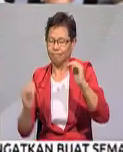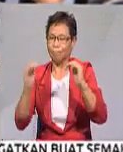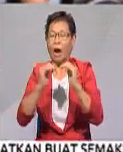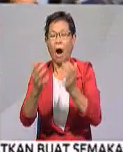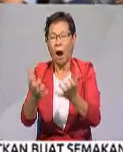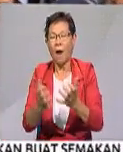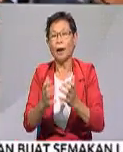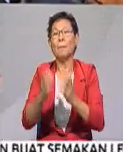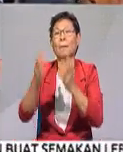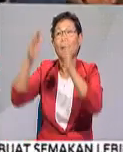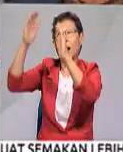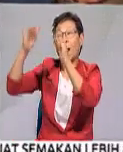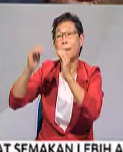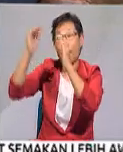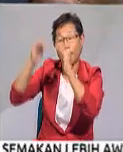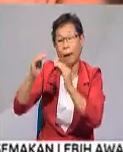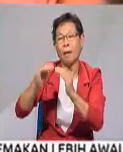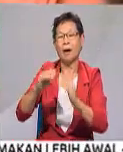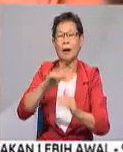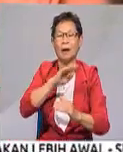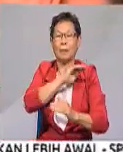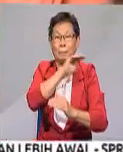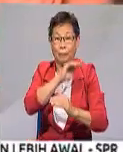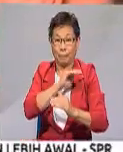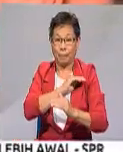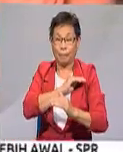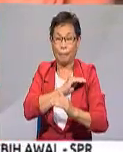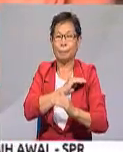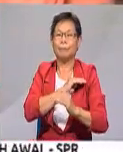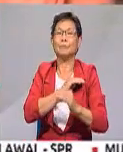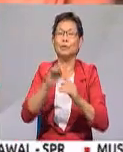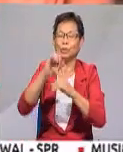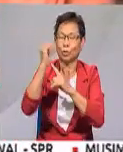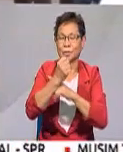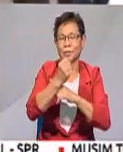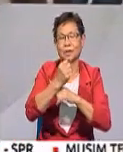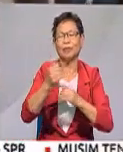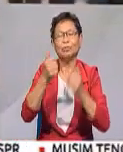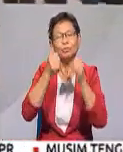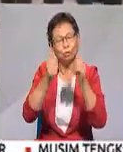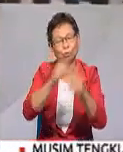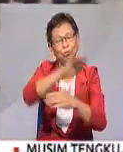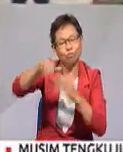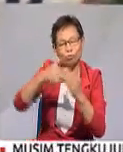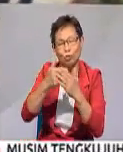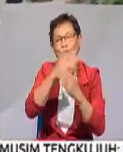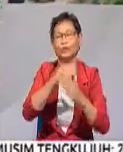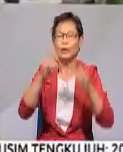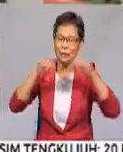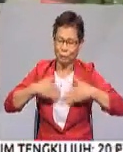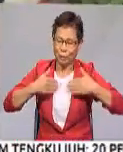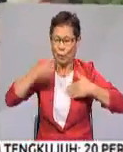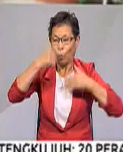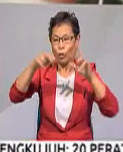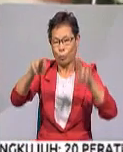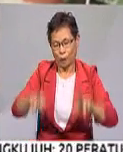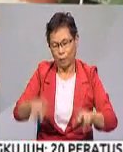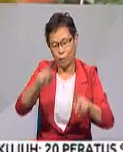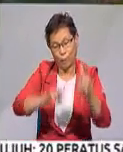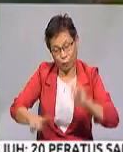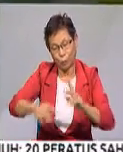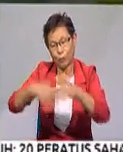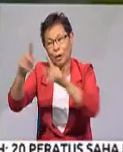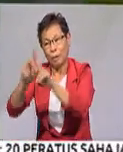harapan kementerian untuk mewujudkan suasana kondusif, sejahtera, bersih dan indah untuk penduduk luar bandar. Bukan